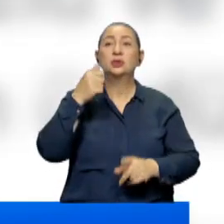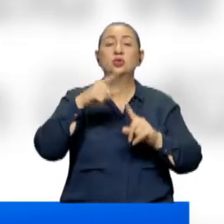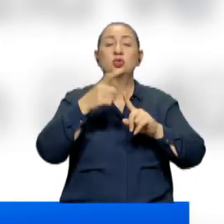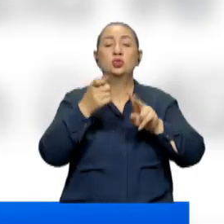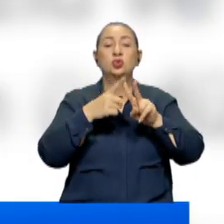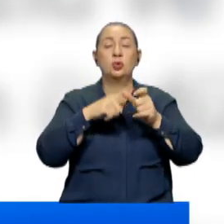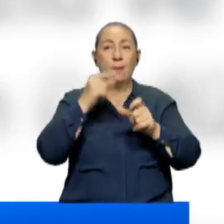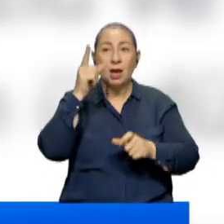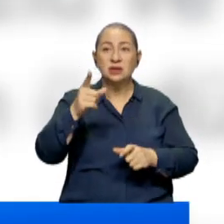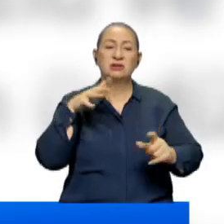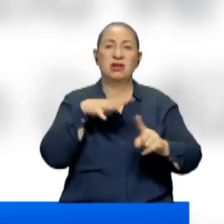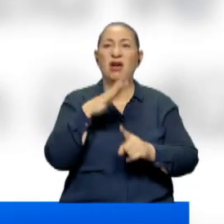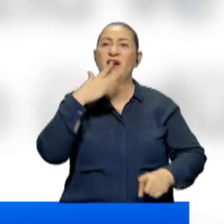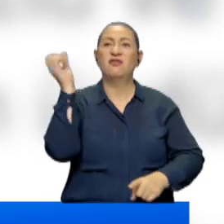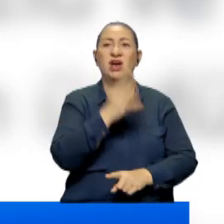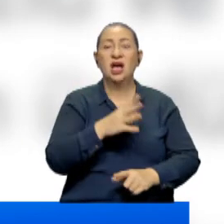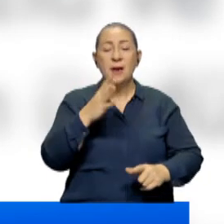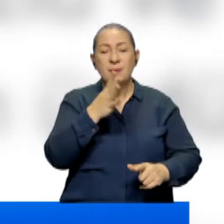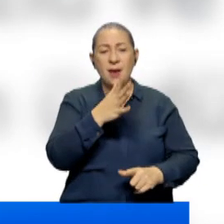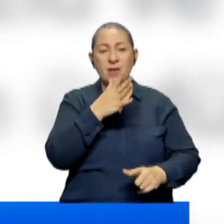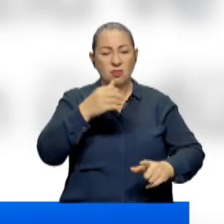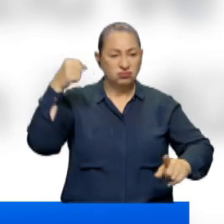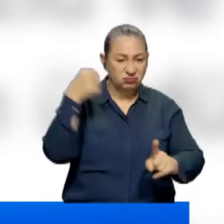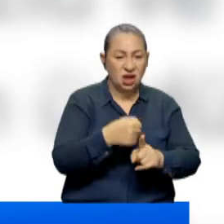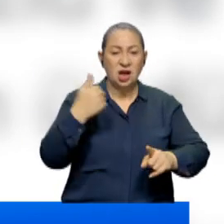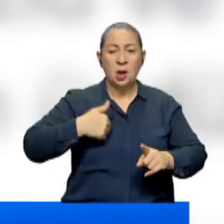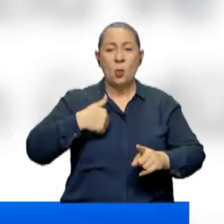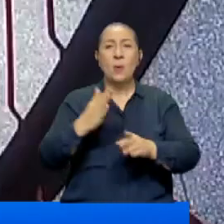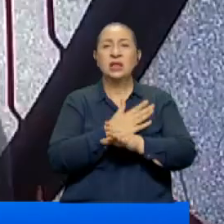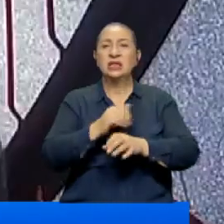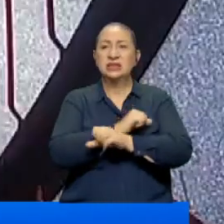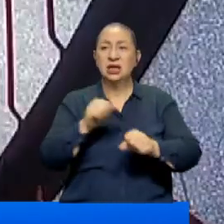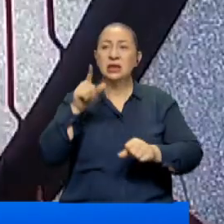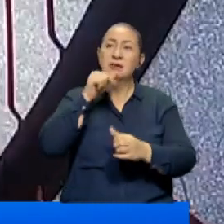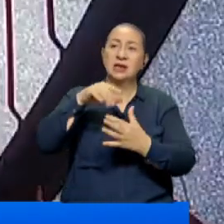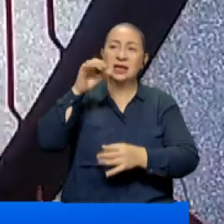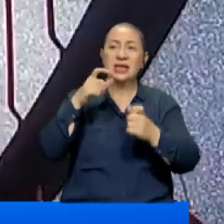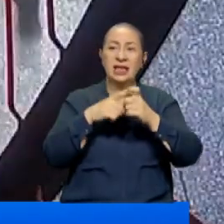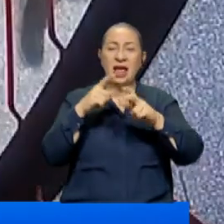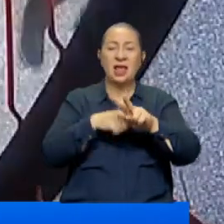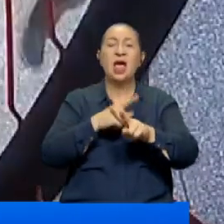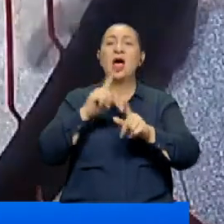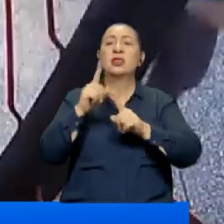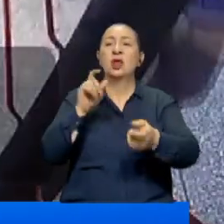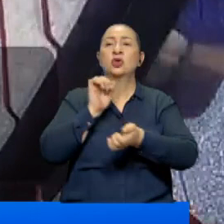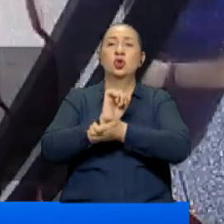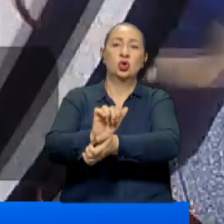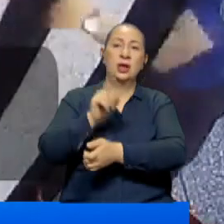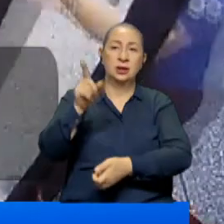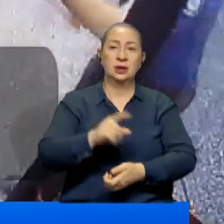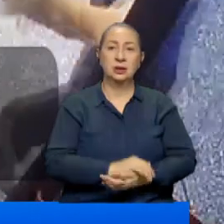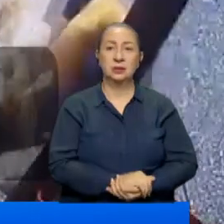Tunç Soyer de saldırıya tepki gösterdi. Kasten yaralama ve kamu malına zarardan saldırgan G.Y. sevk edildiği adliyede